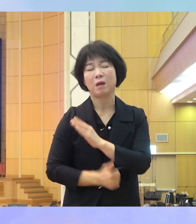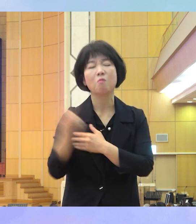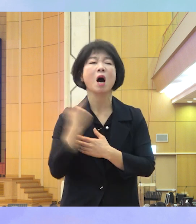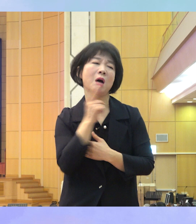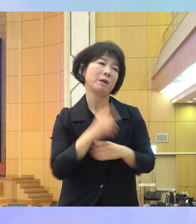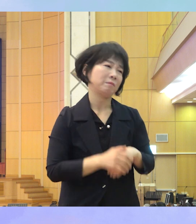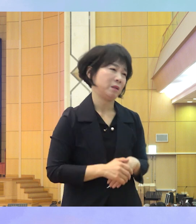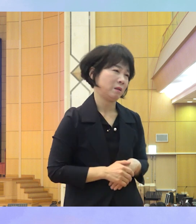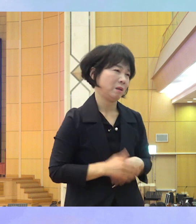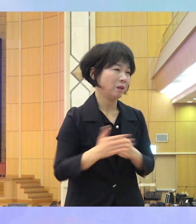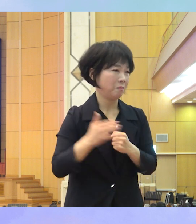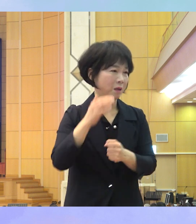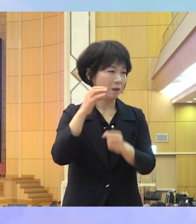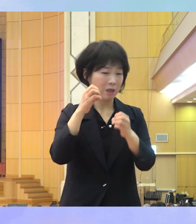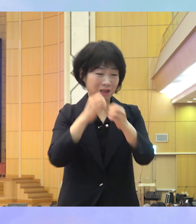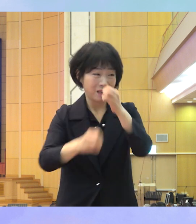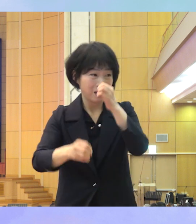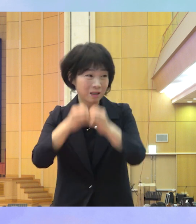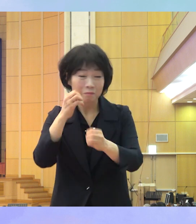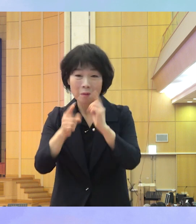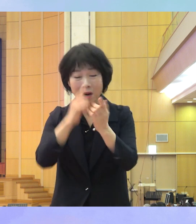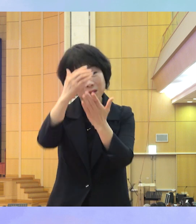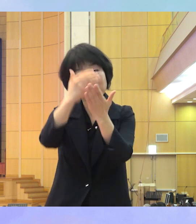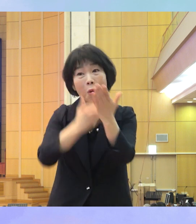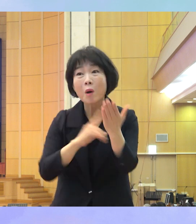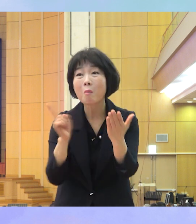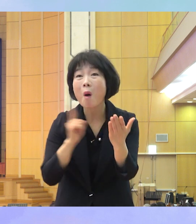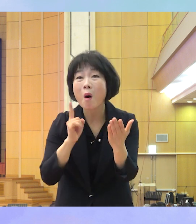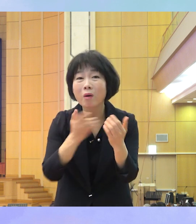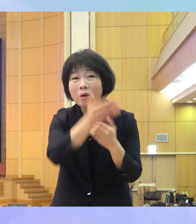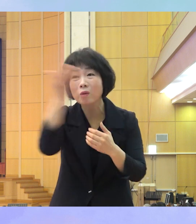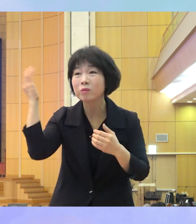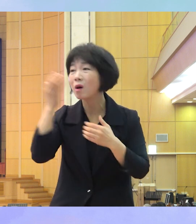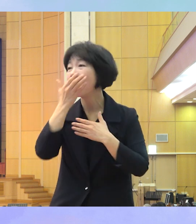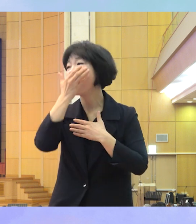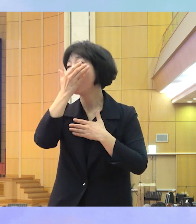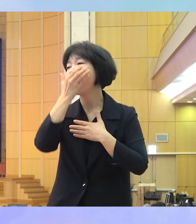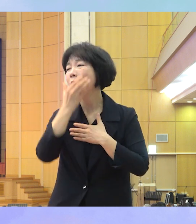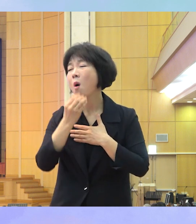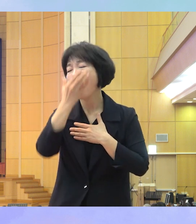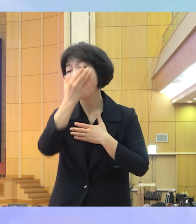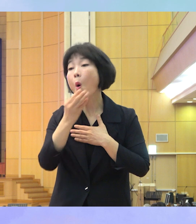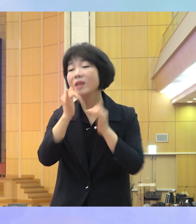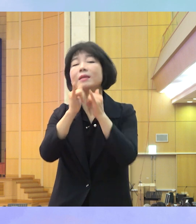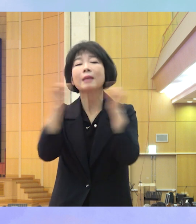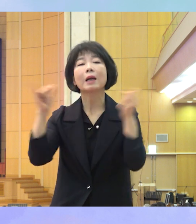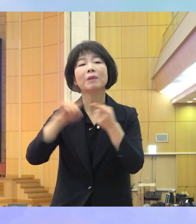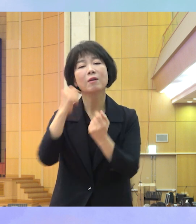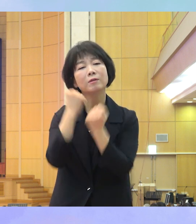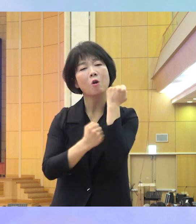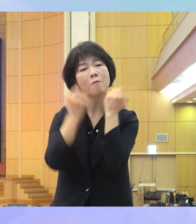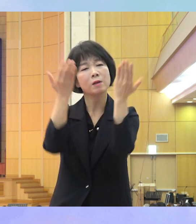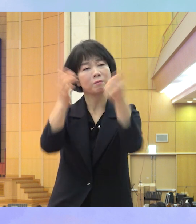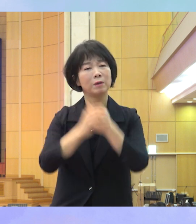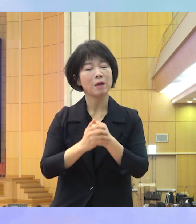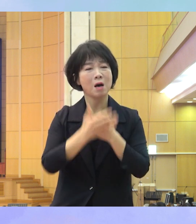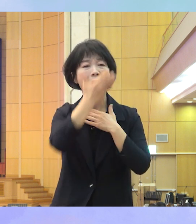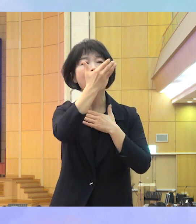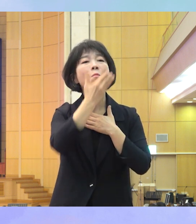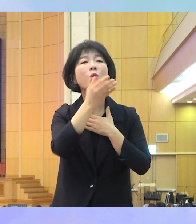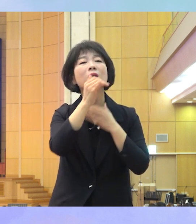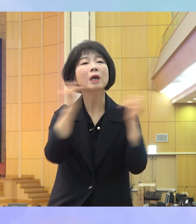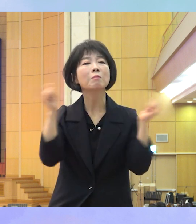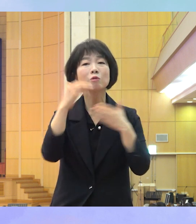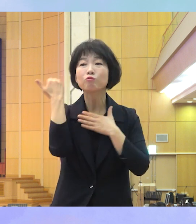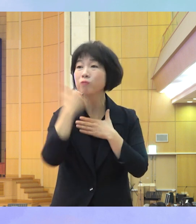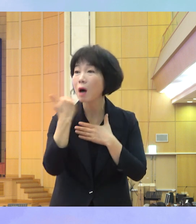시편 1편을 보면 1절에 복 있는 사람은 그랬습니다. 복 있는 사람은 어떤